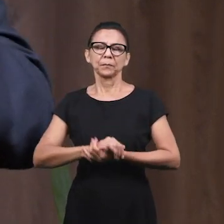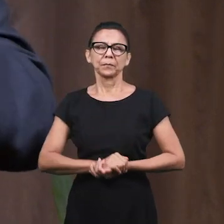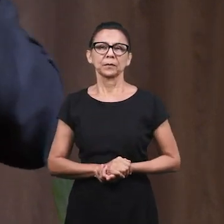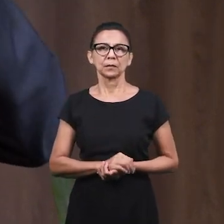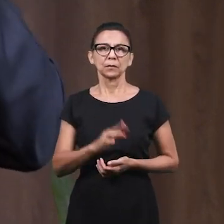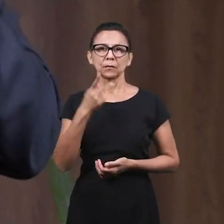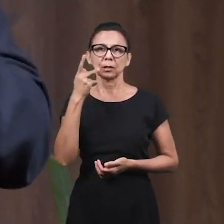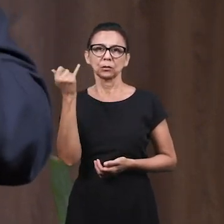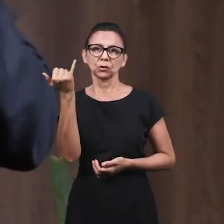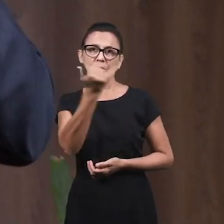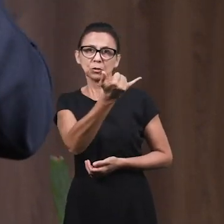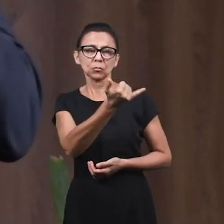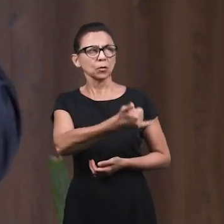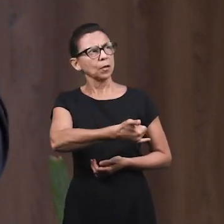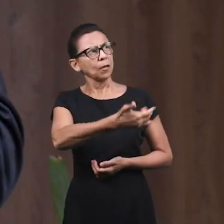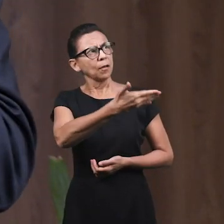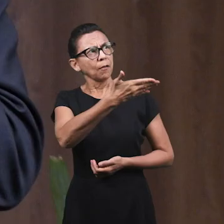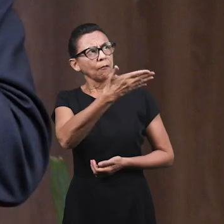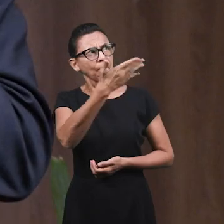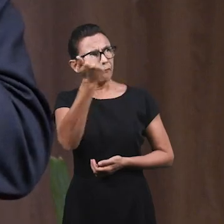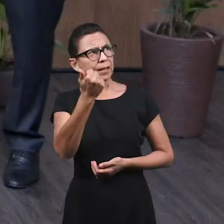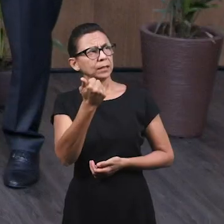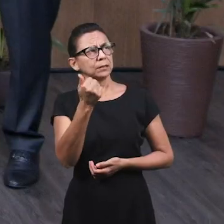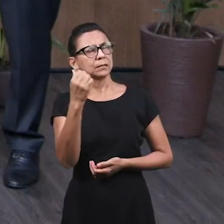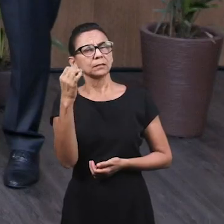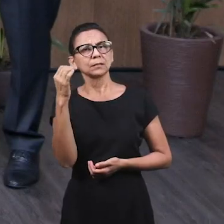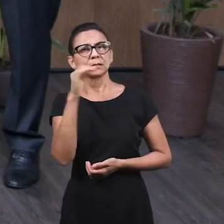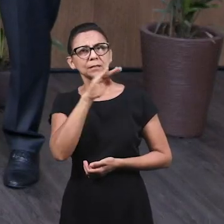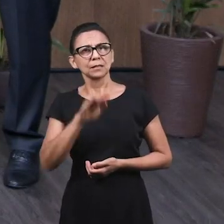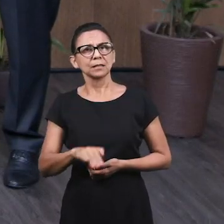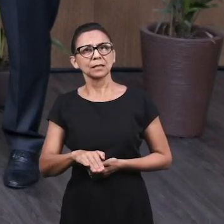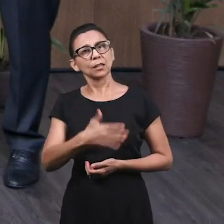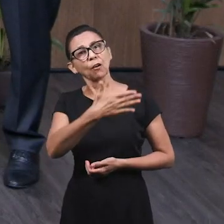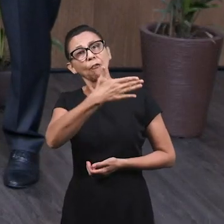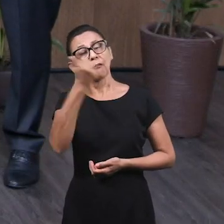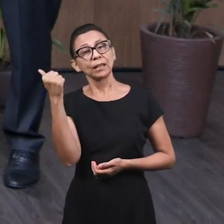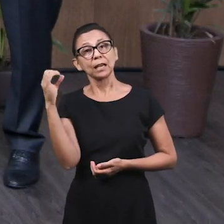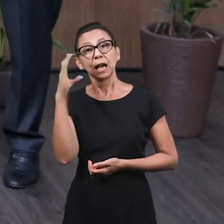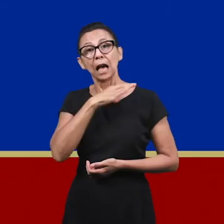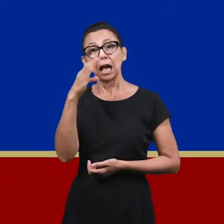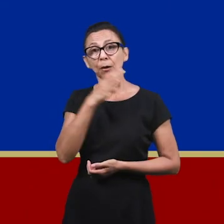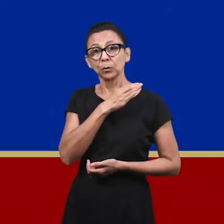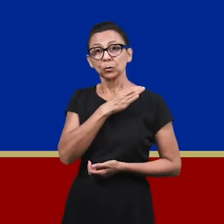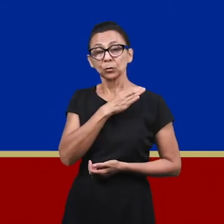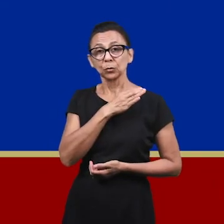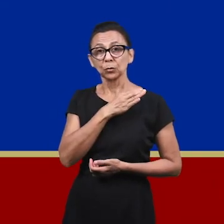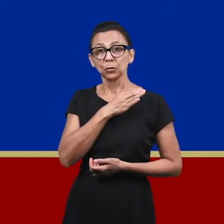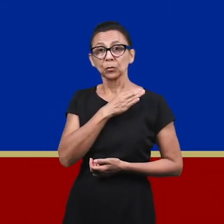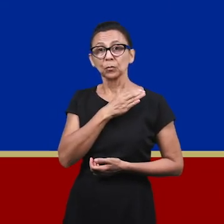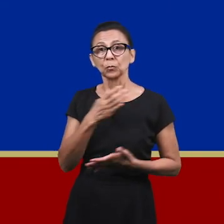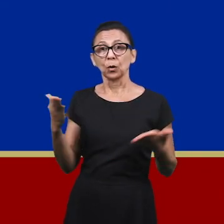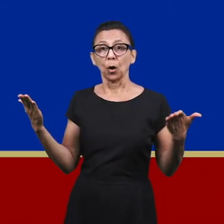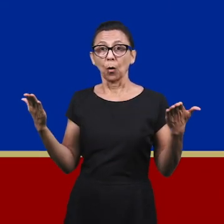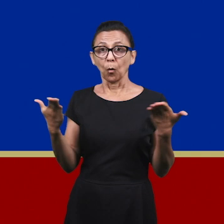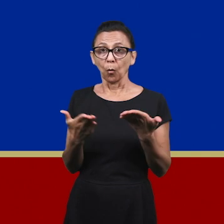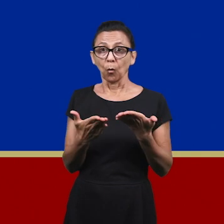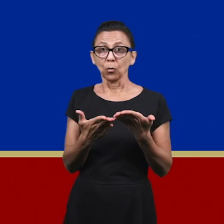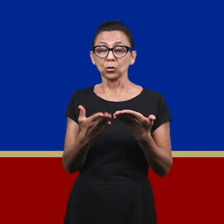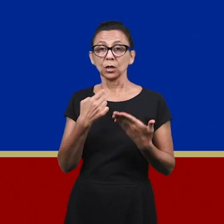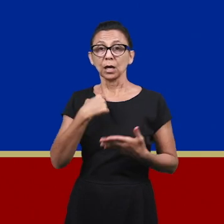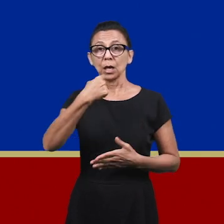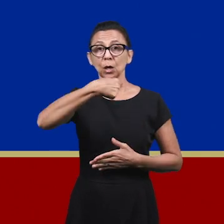il me convient rester chez toi. Quelle promesse, quelle affirmation merveilleuse, Daniel, glorieuse. La maison